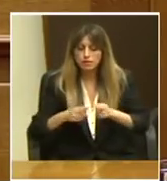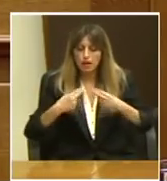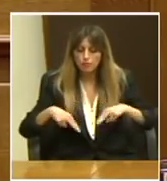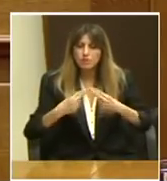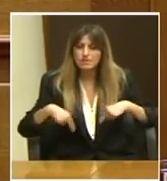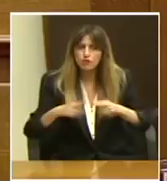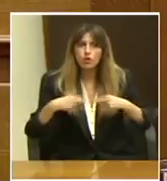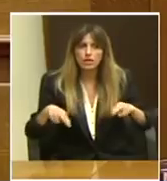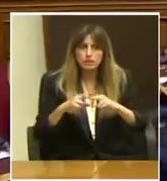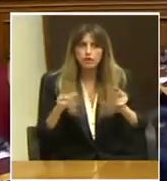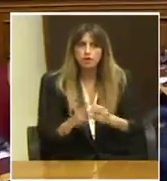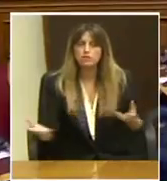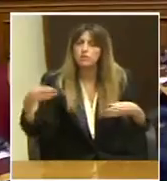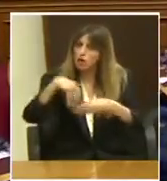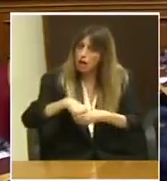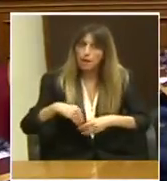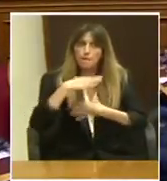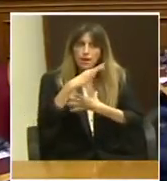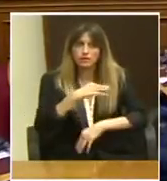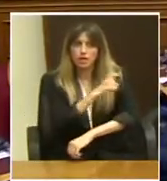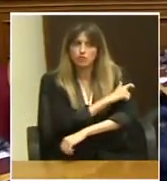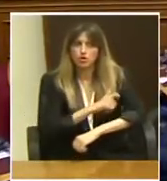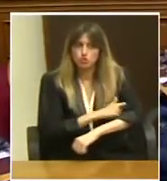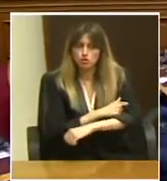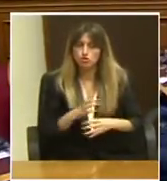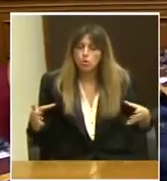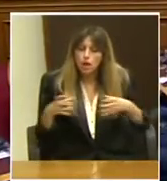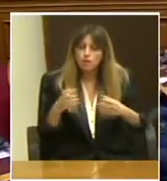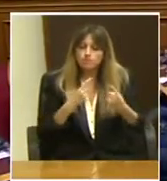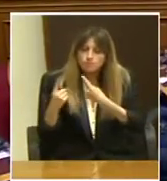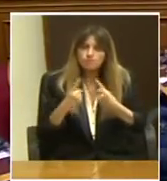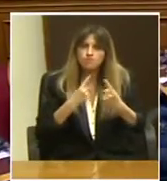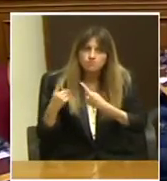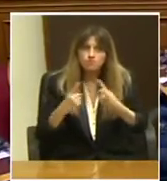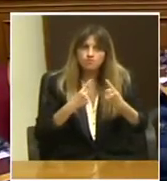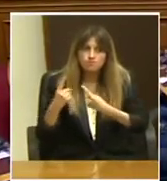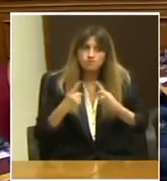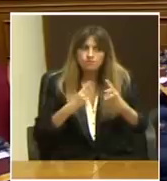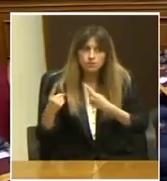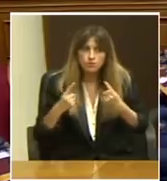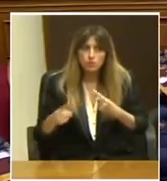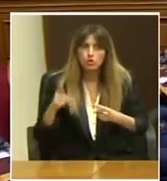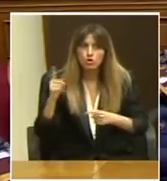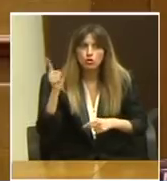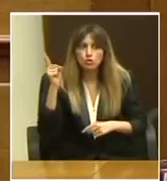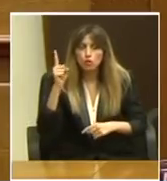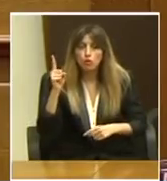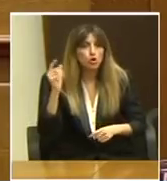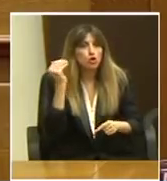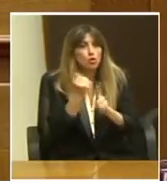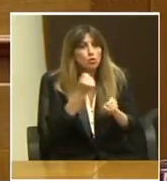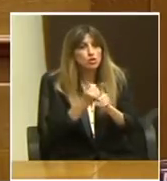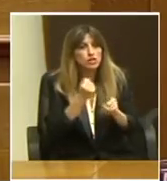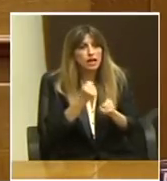Image, που πρώτο ή δεύτερο θέμα στη διαπραγμάτευση ήταν να κατέβει το άγαλμα του Μεγάλου Αλεξάνδρου και να αλλάξει το